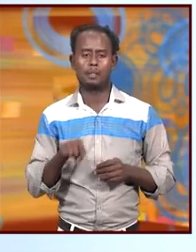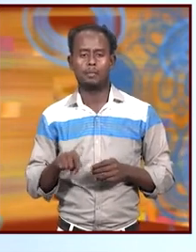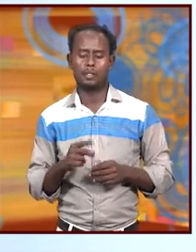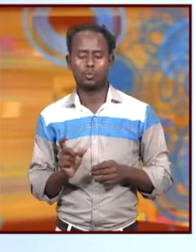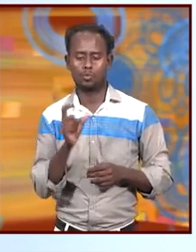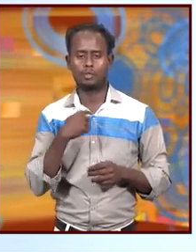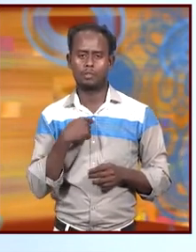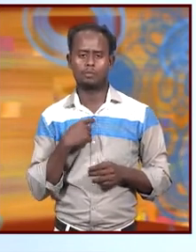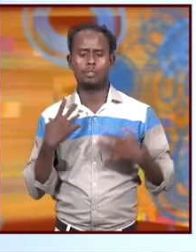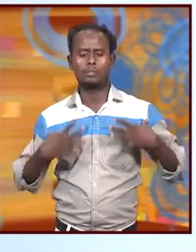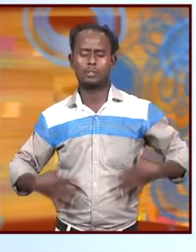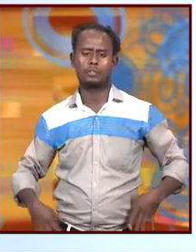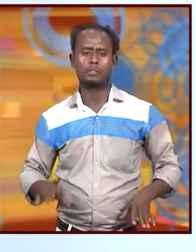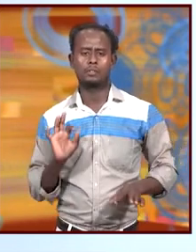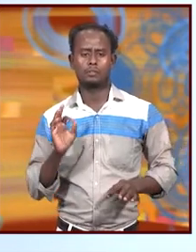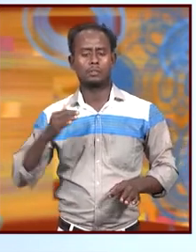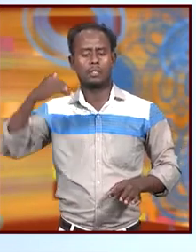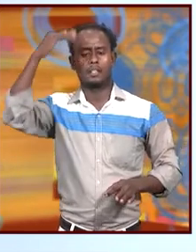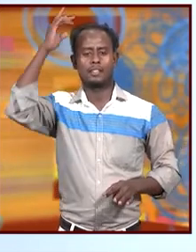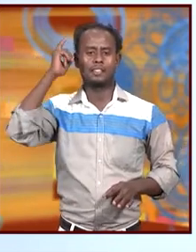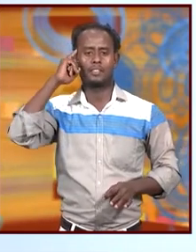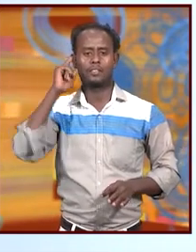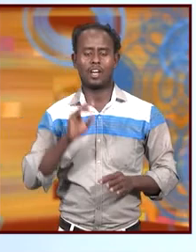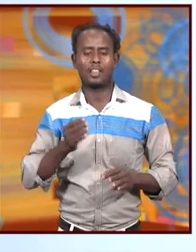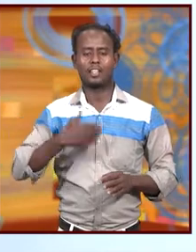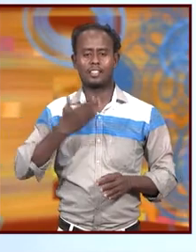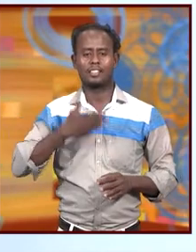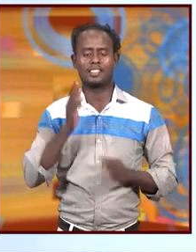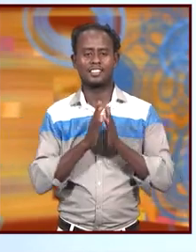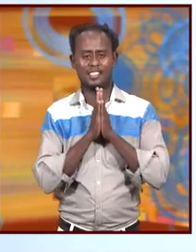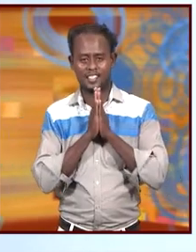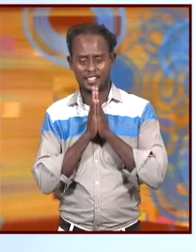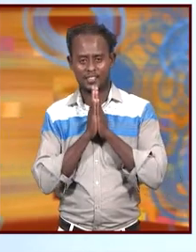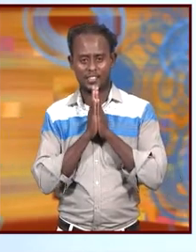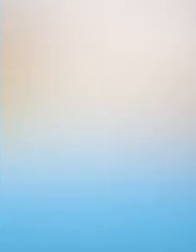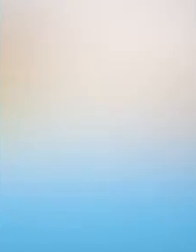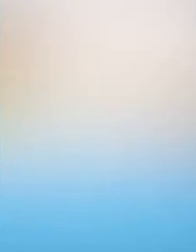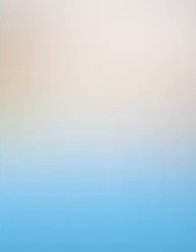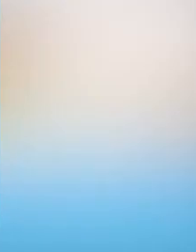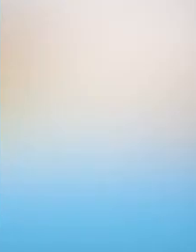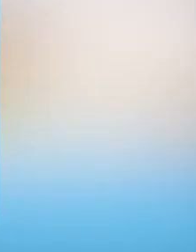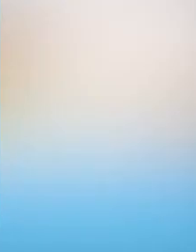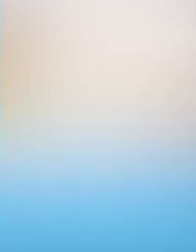பயன்படுத்தி வாழ்வினுடைய உயரத்தை நீங்கள் அடைய வாழ்த்துக்கள். நன்றி, வணக்கம்.